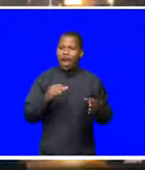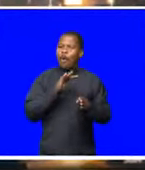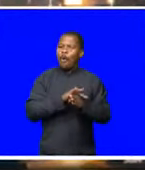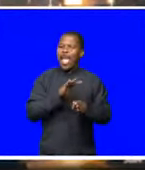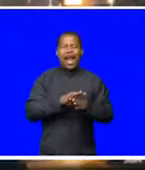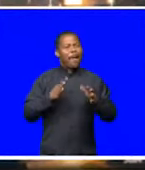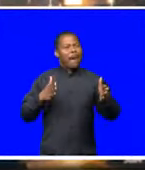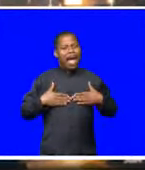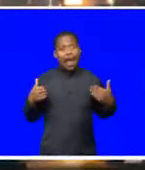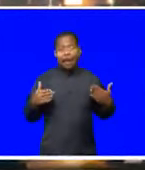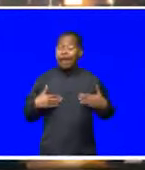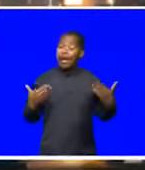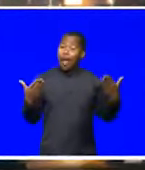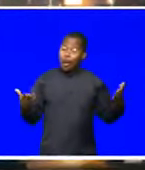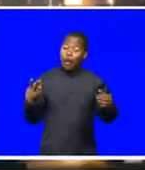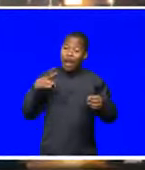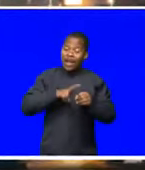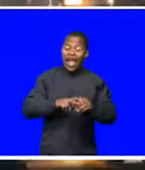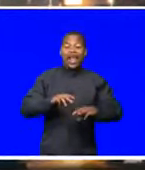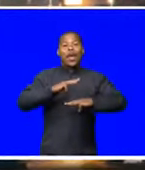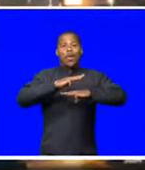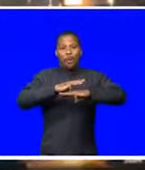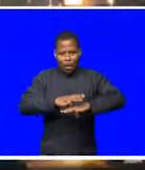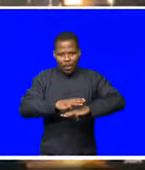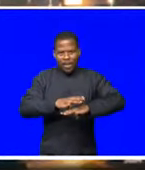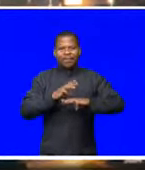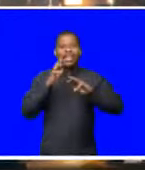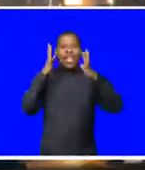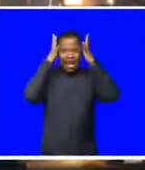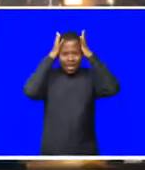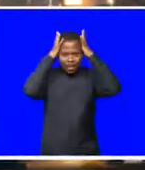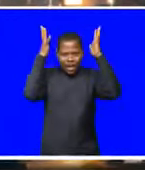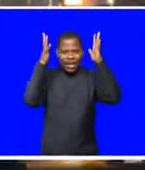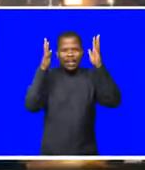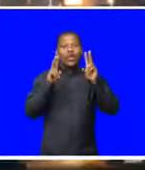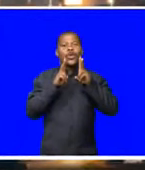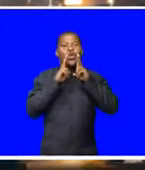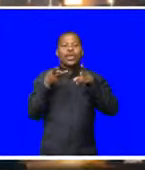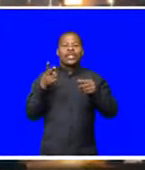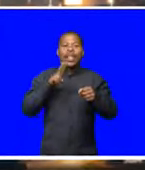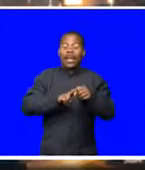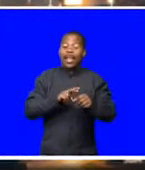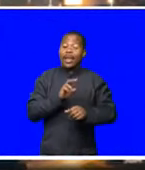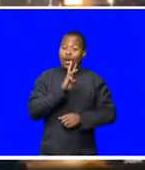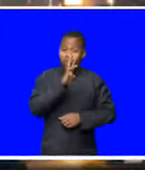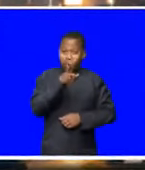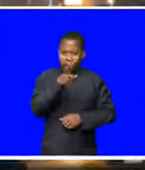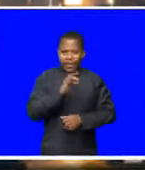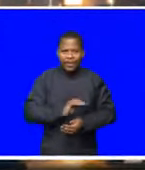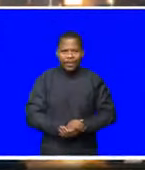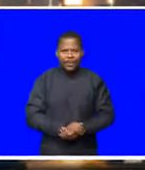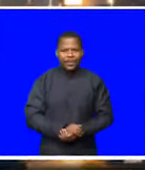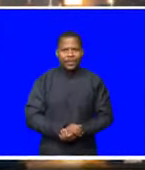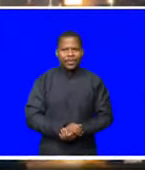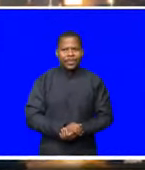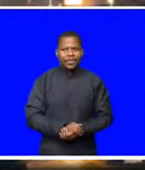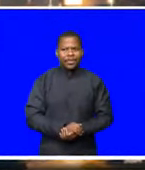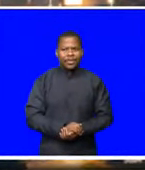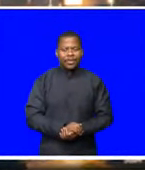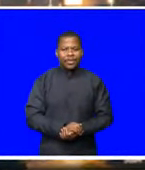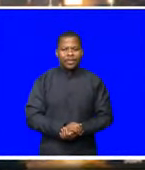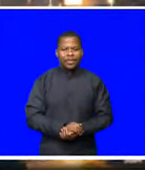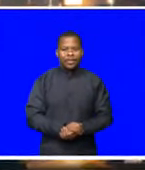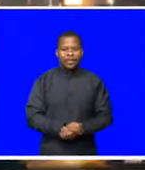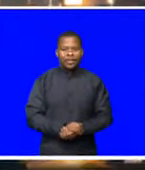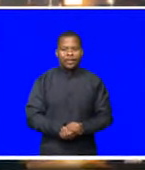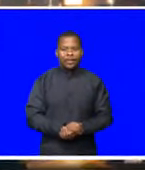titsi titawuhamba tiphinze tibuye lapha even njengoba ke tikuthandzile konke letikubonile letivakashi bethu khulumisana nentsatheli yalo msakado egedeni